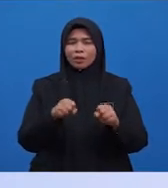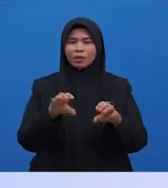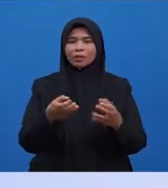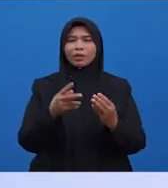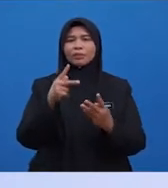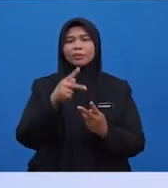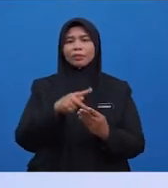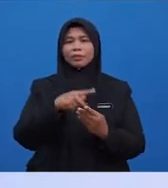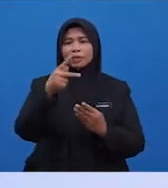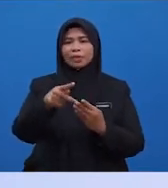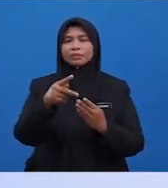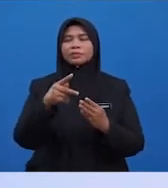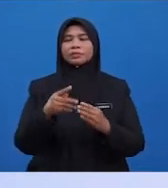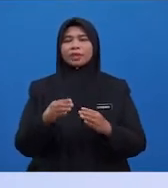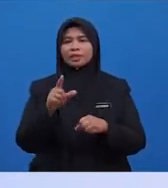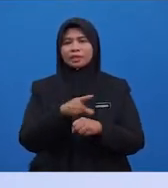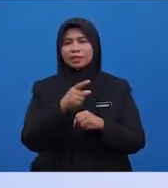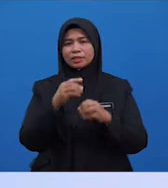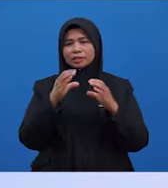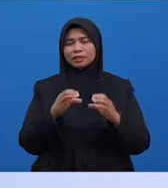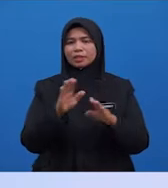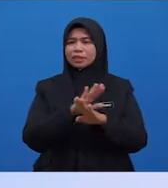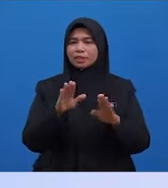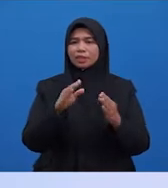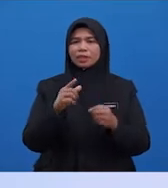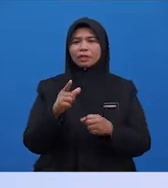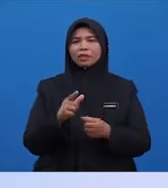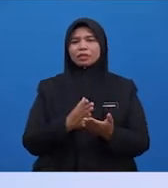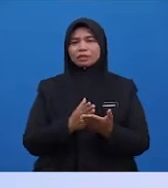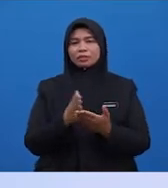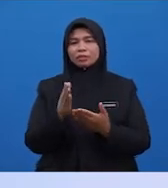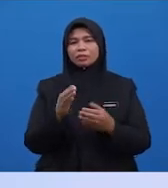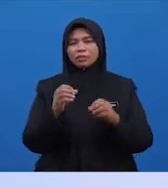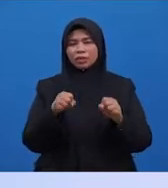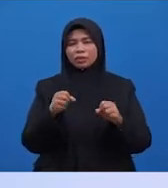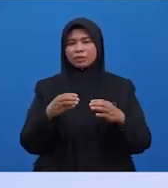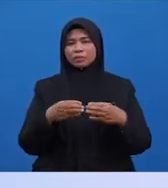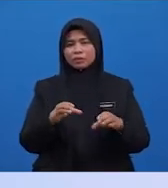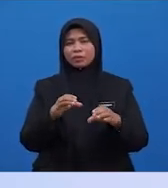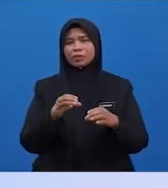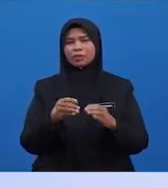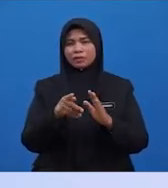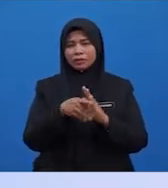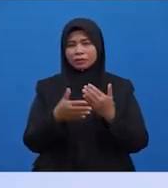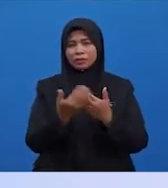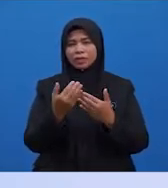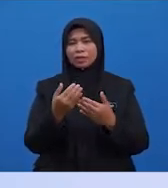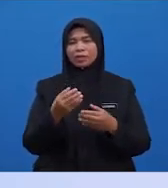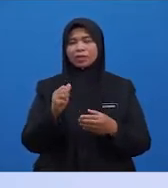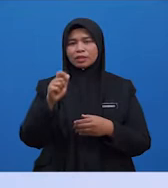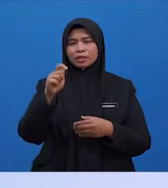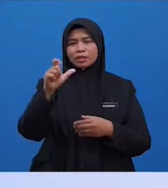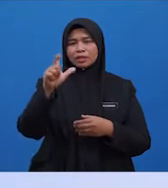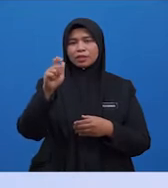Kemampuan membuat program latihan secara tidak langsung akan mempercepatkan dan mempermudahkan atletnya menemui